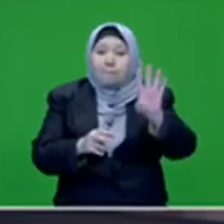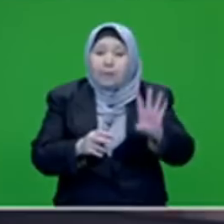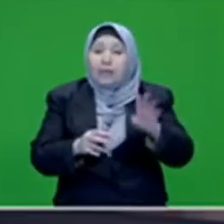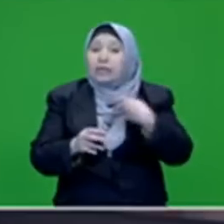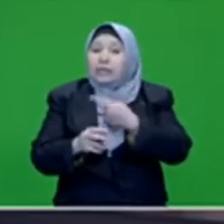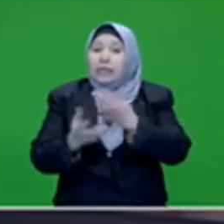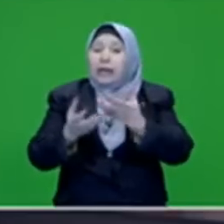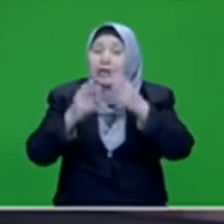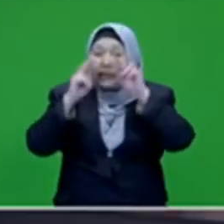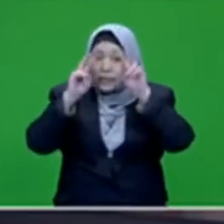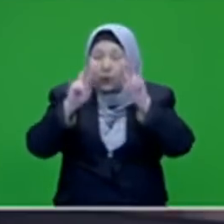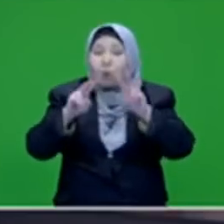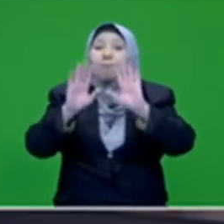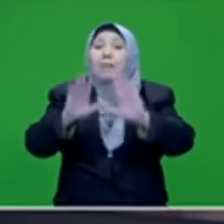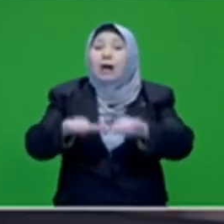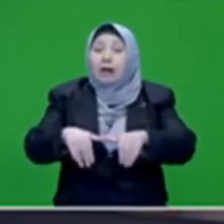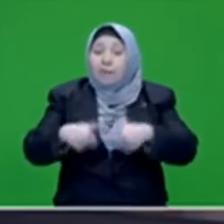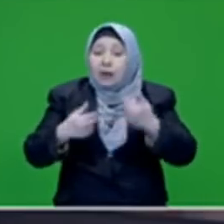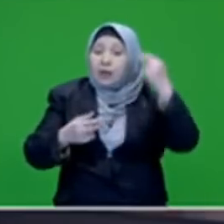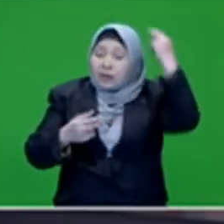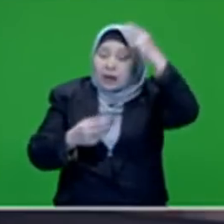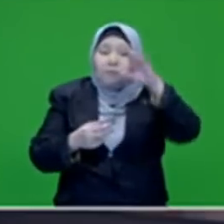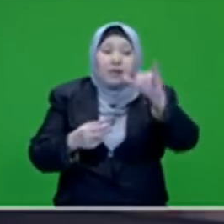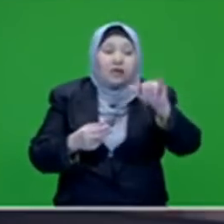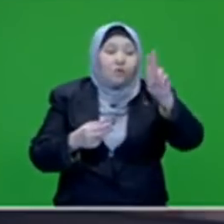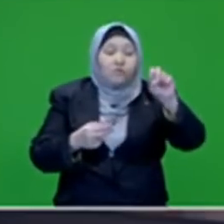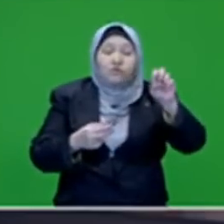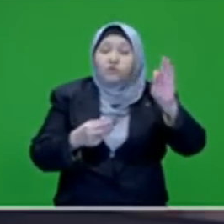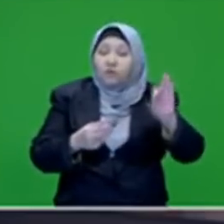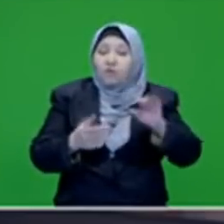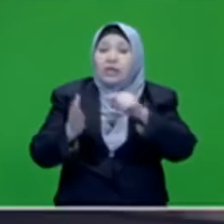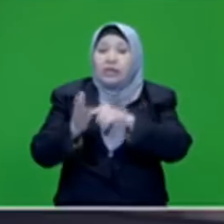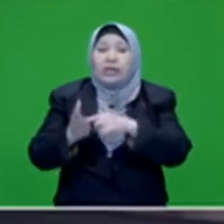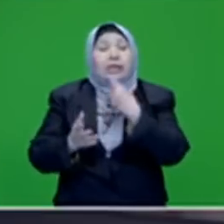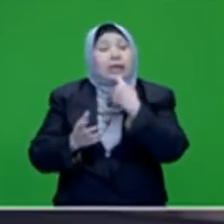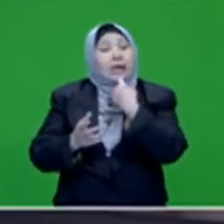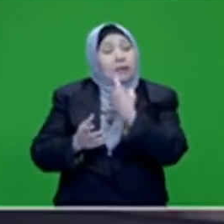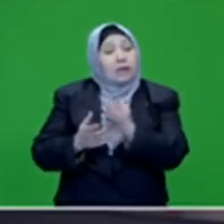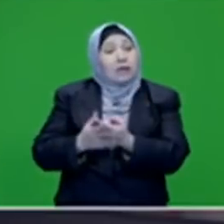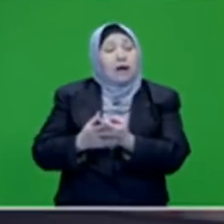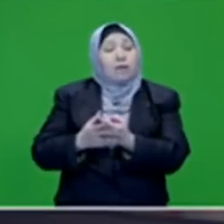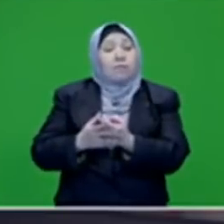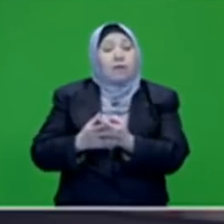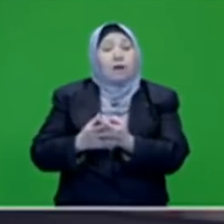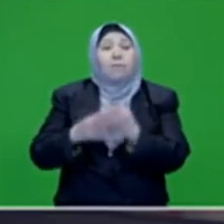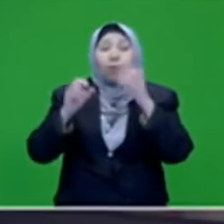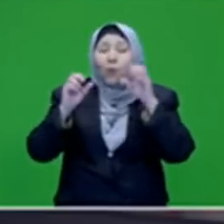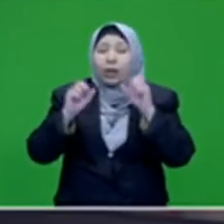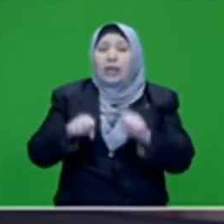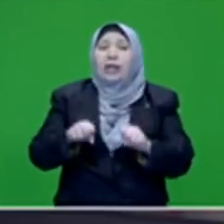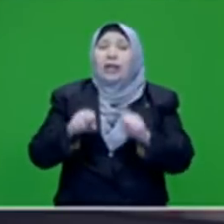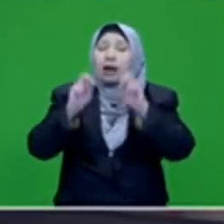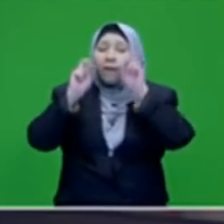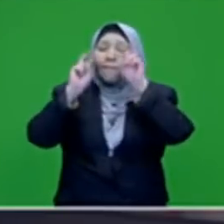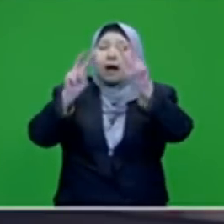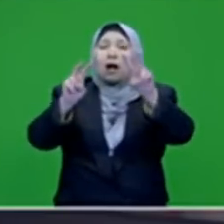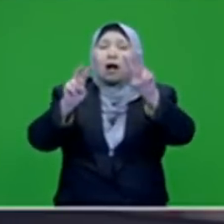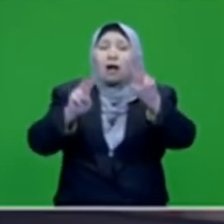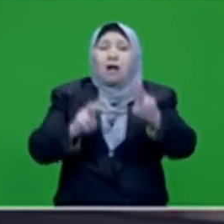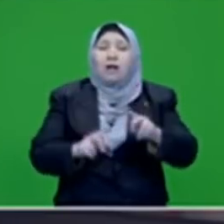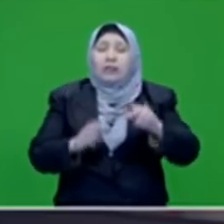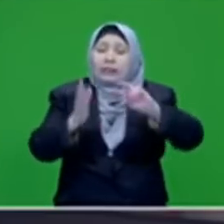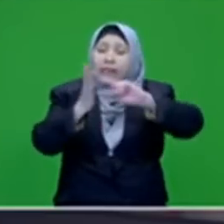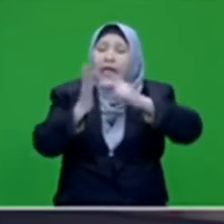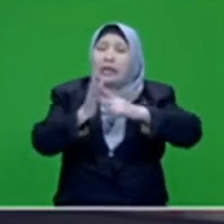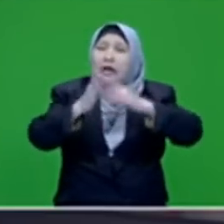melihat bagaimana Nabi Yusuf ini dikatakan mendapat burhan, melihat burhan Tuhannya, tanda